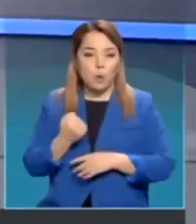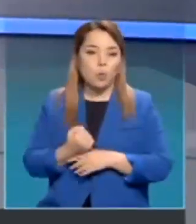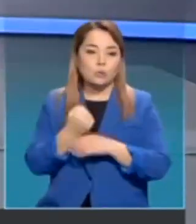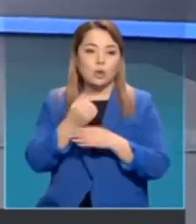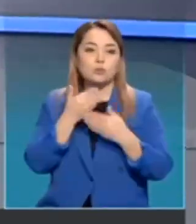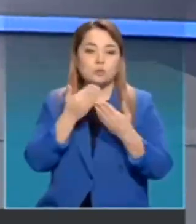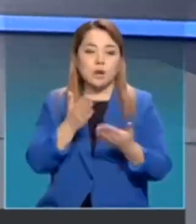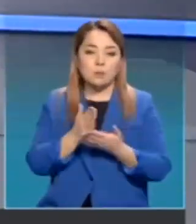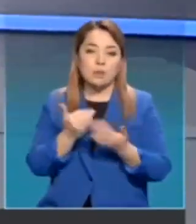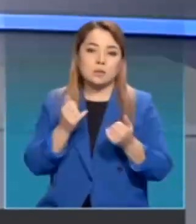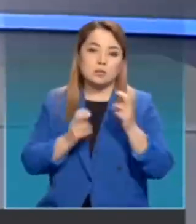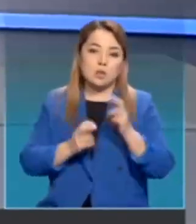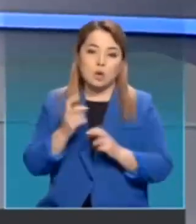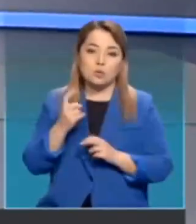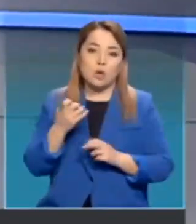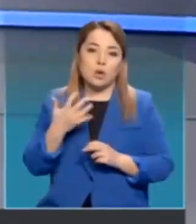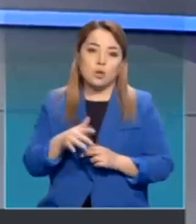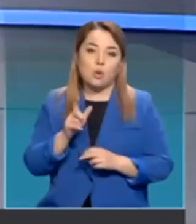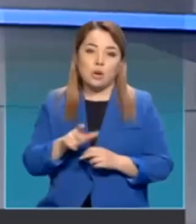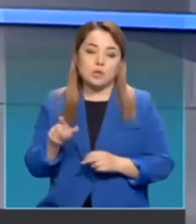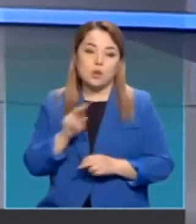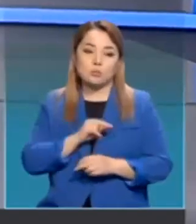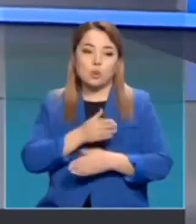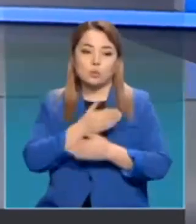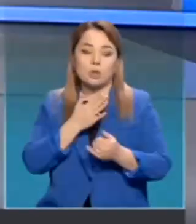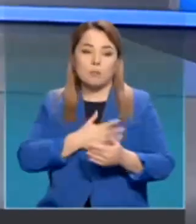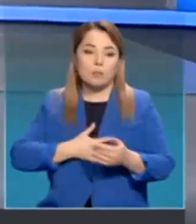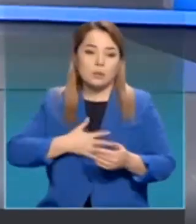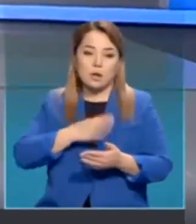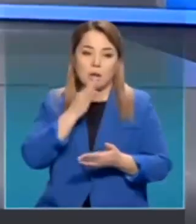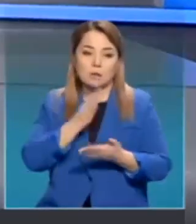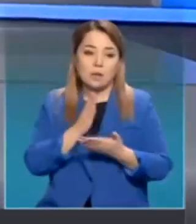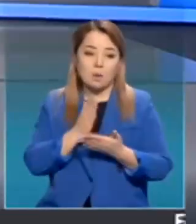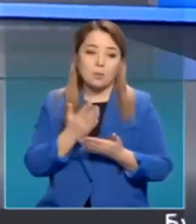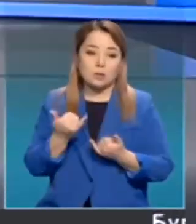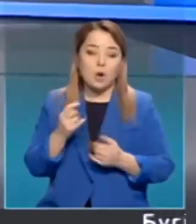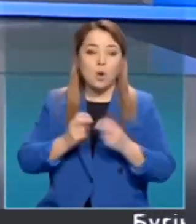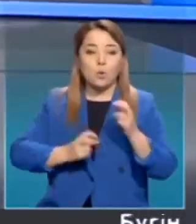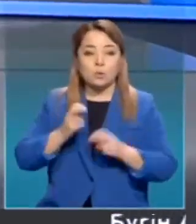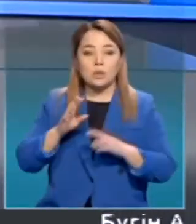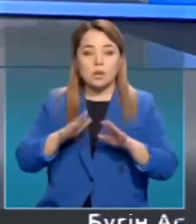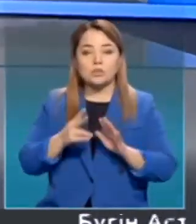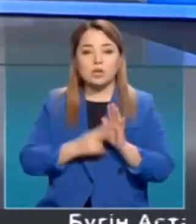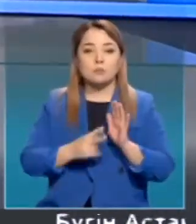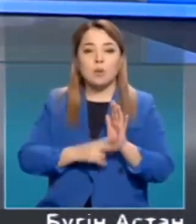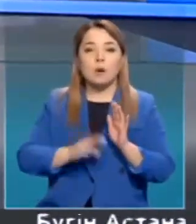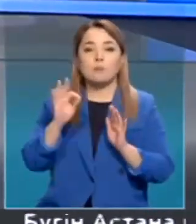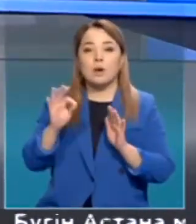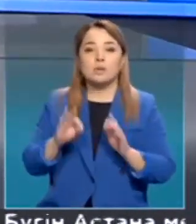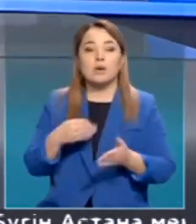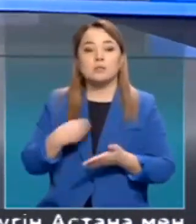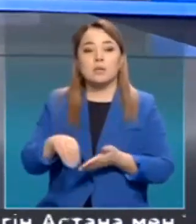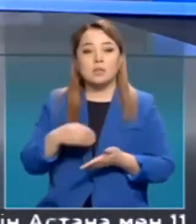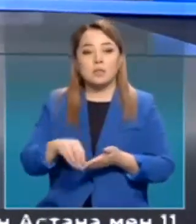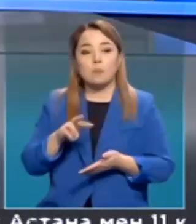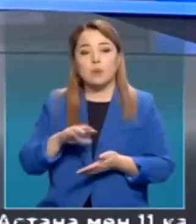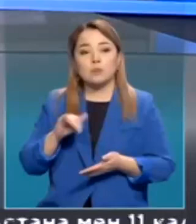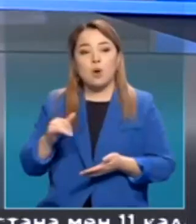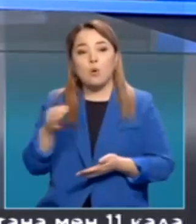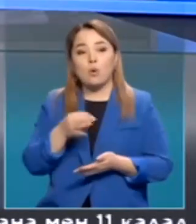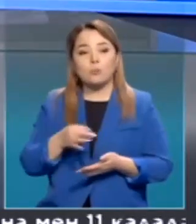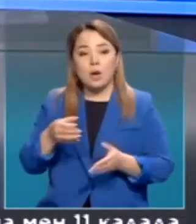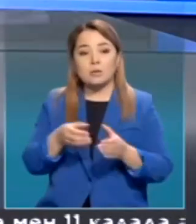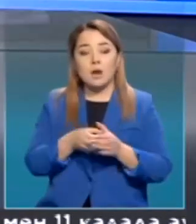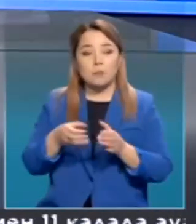сұрады. Қазір зауыттағы 150 адам жұмыссыз қаламыз ба деп алаңдап отыр. Өйткені өнімнің 70%-ға жуығын сатып алатын Маңғыстау